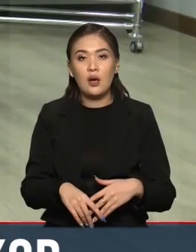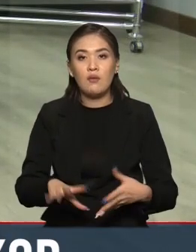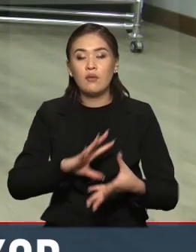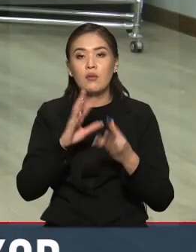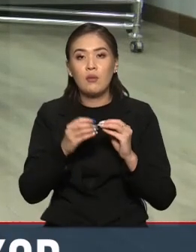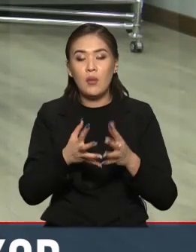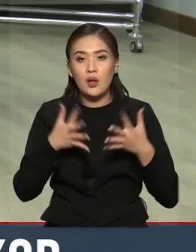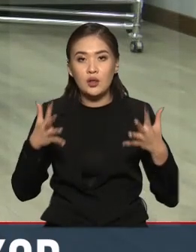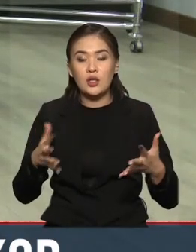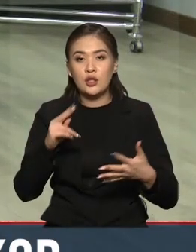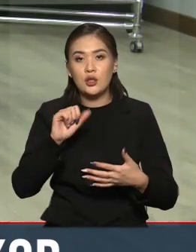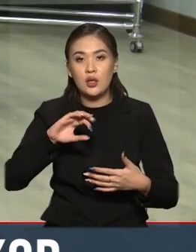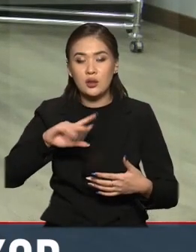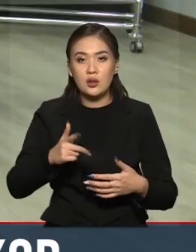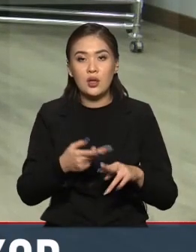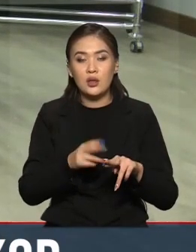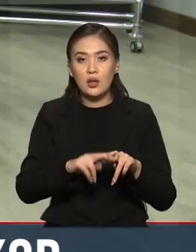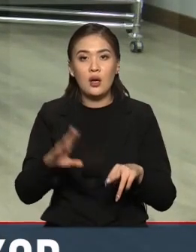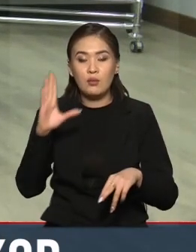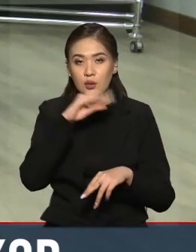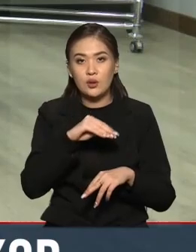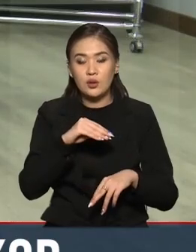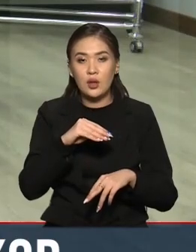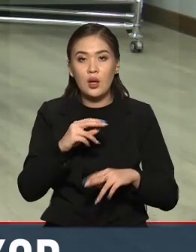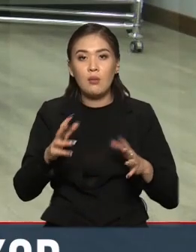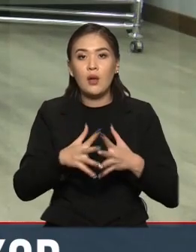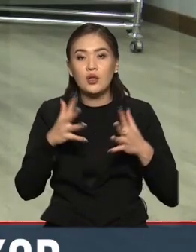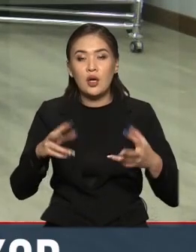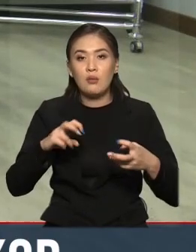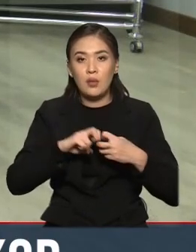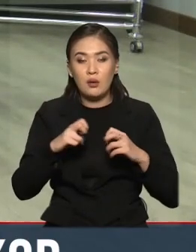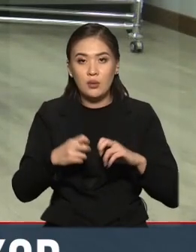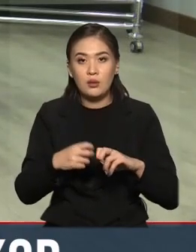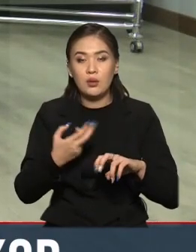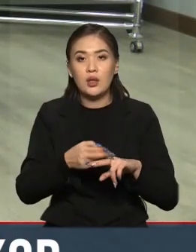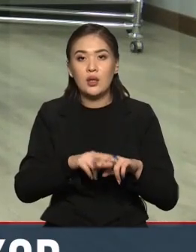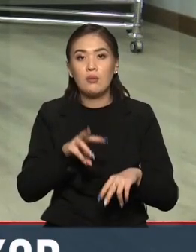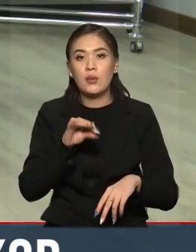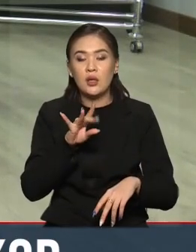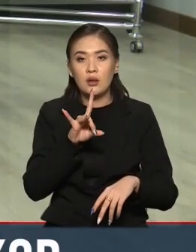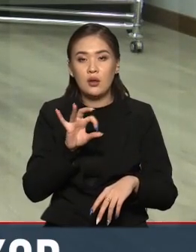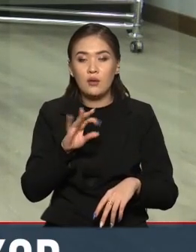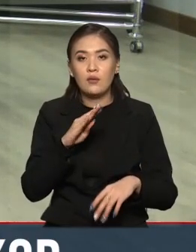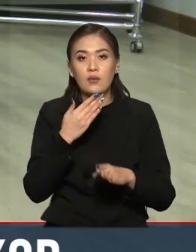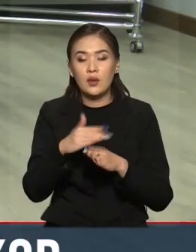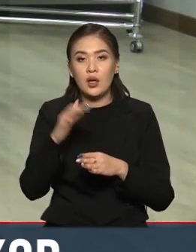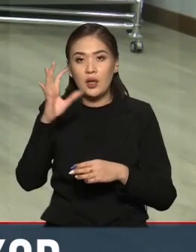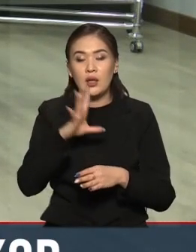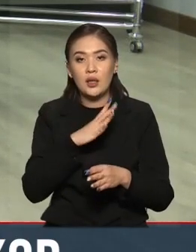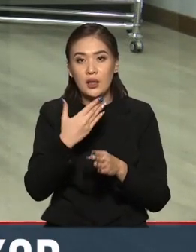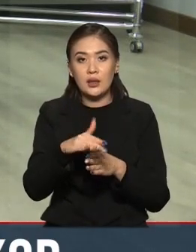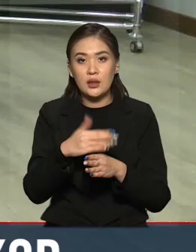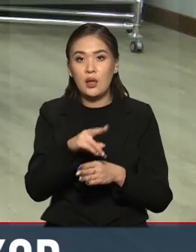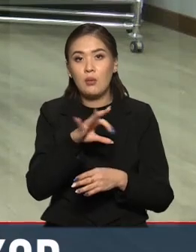большая часть выдается, ну, большая проблемная часть через микрофинансовые организации. Теперь кредиты